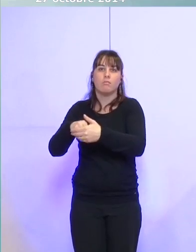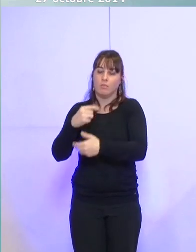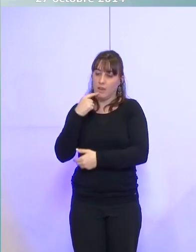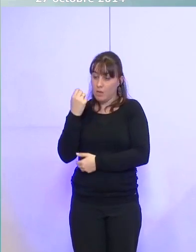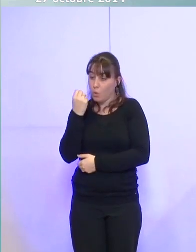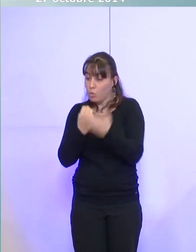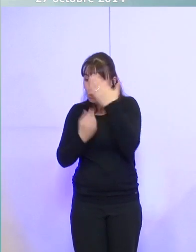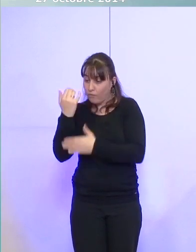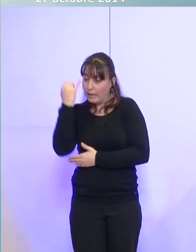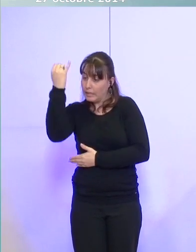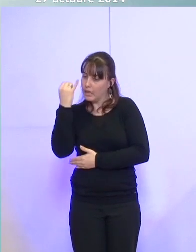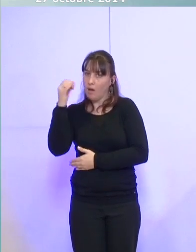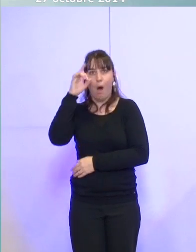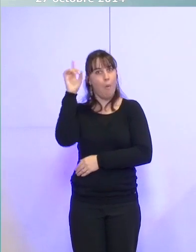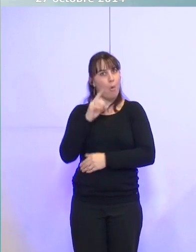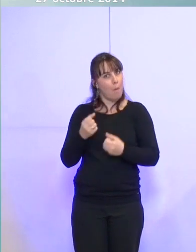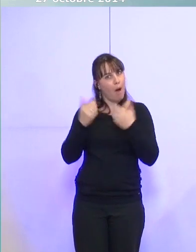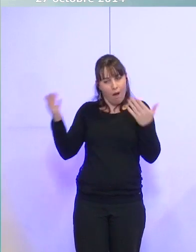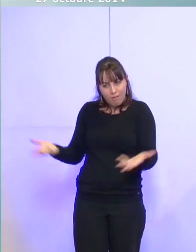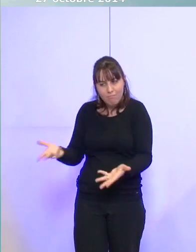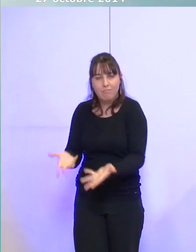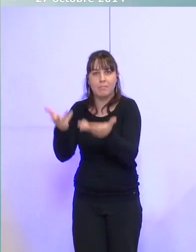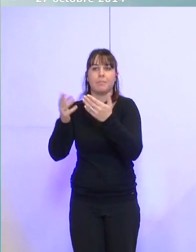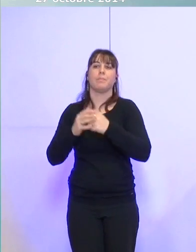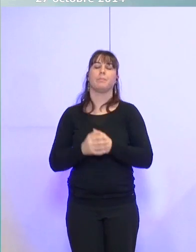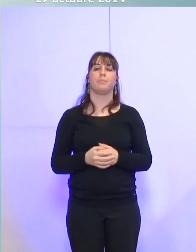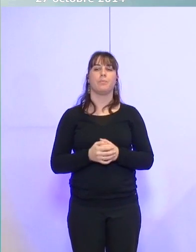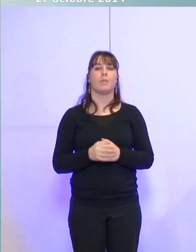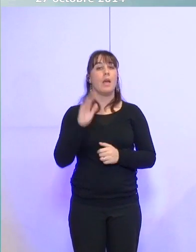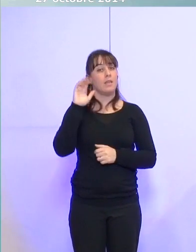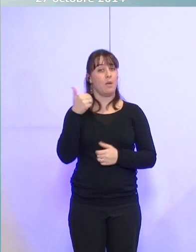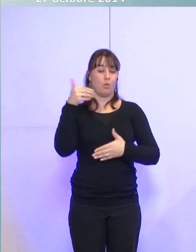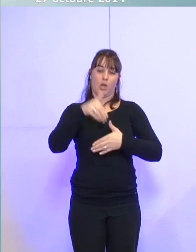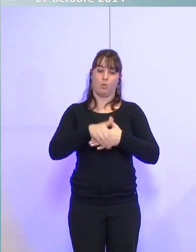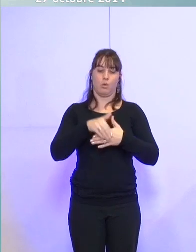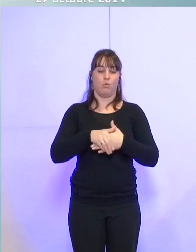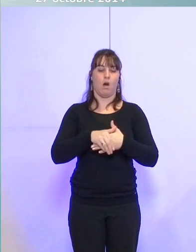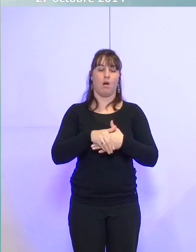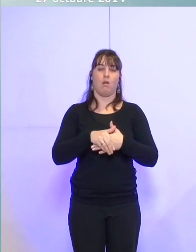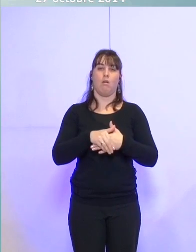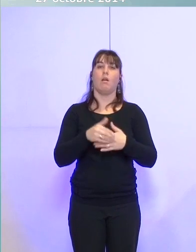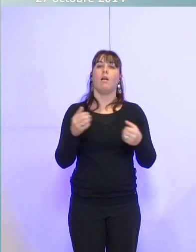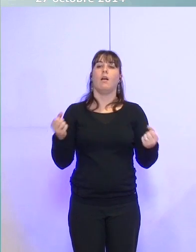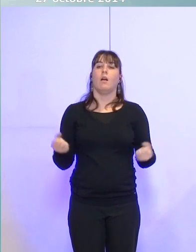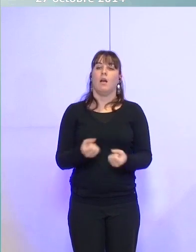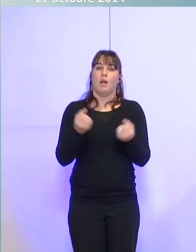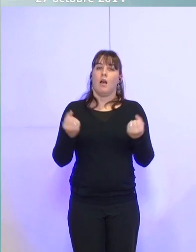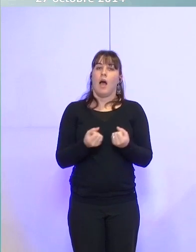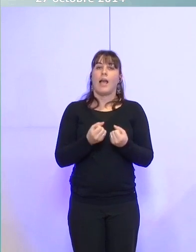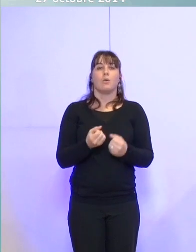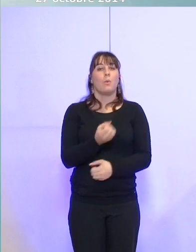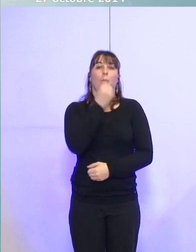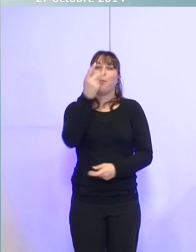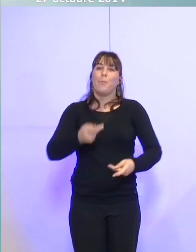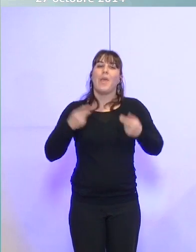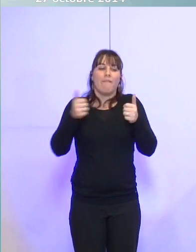nouvelles. À ce titre et de façon concrète, nous vous présentons ce soir une action allant dans le sens du bon vivre